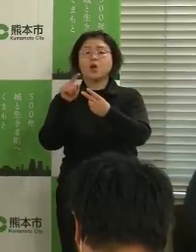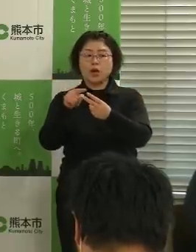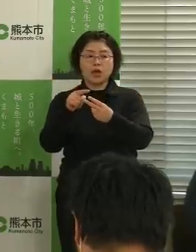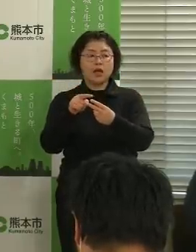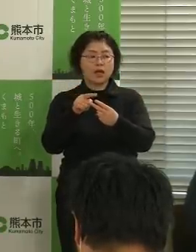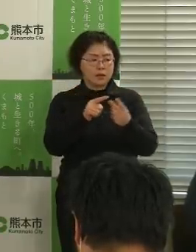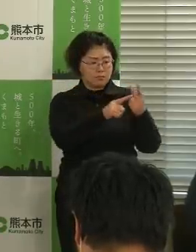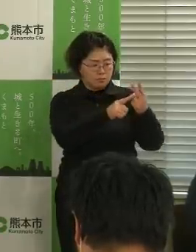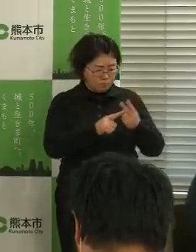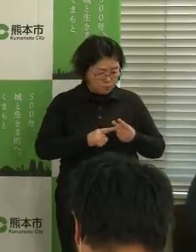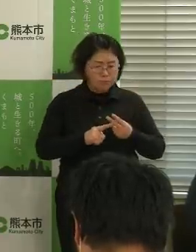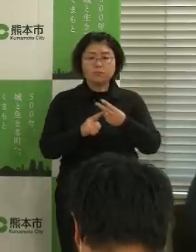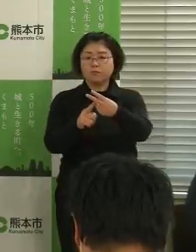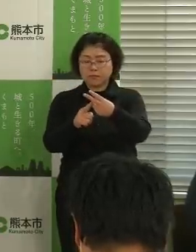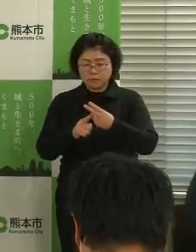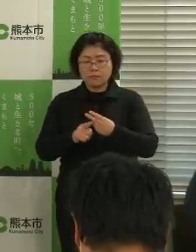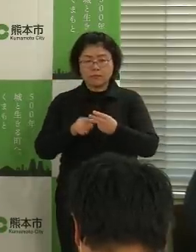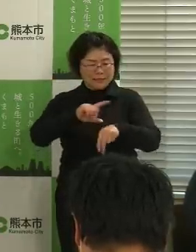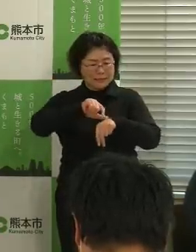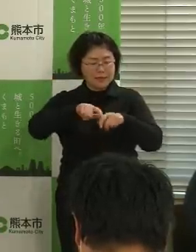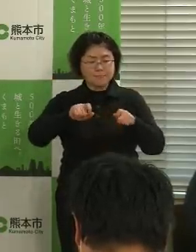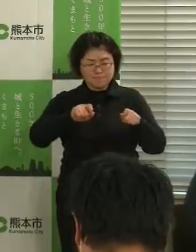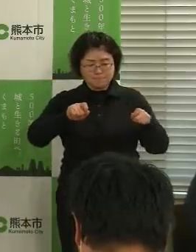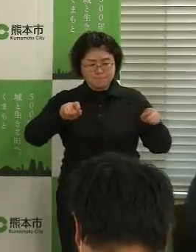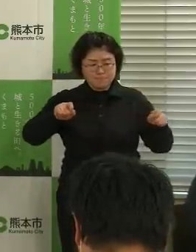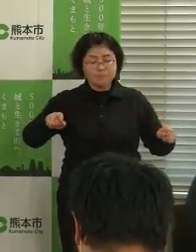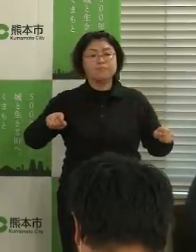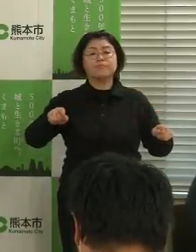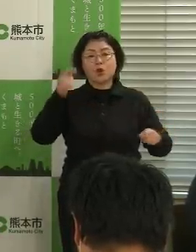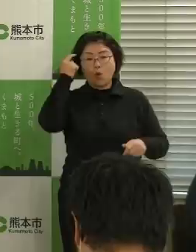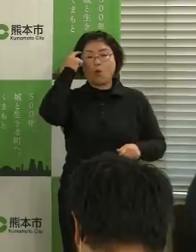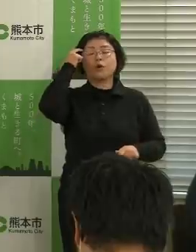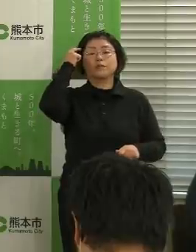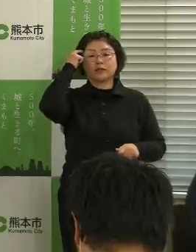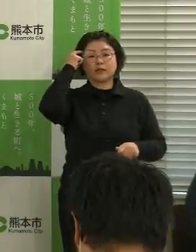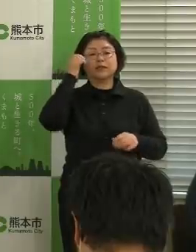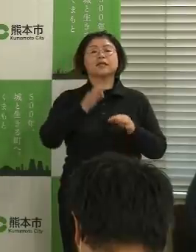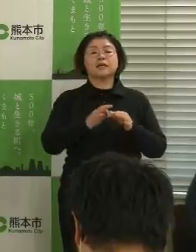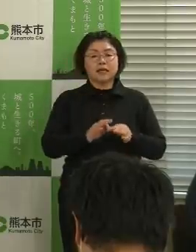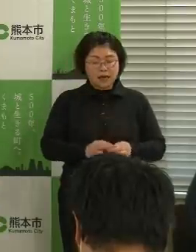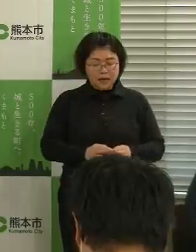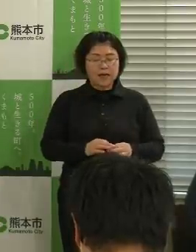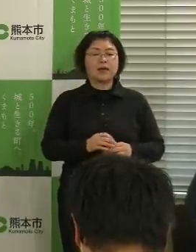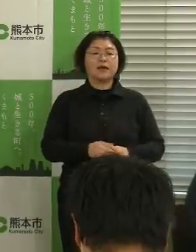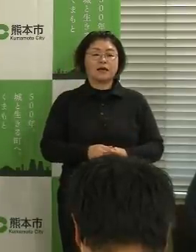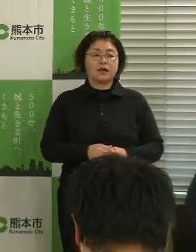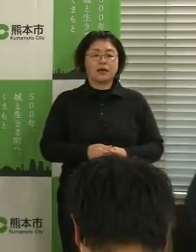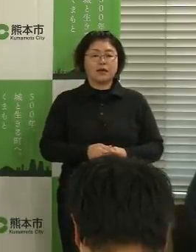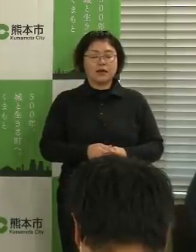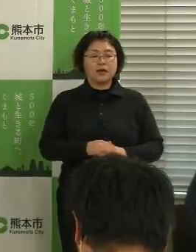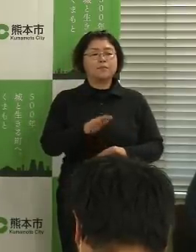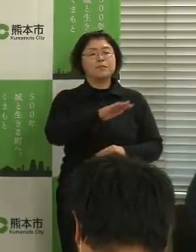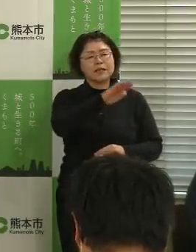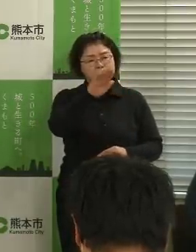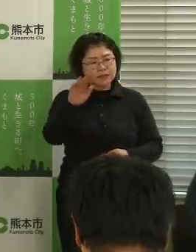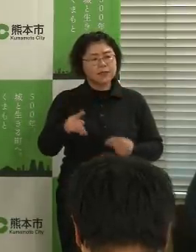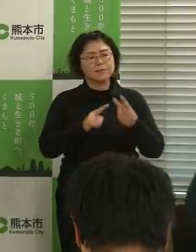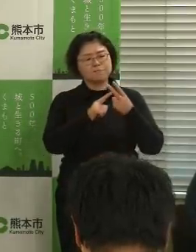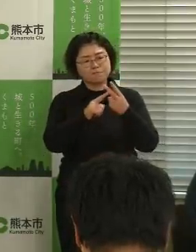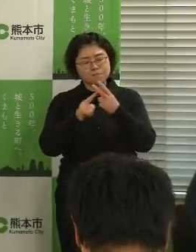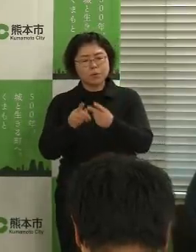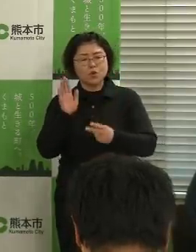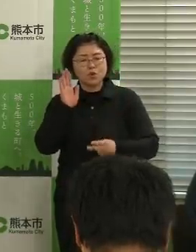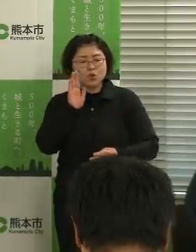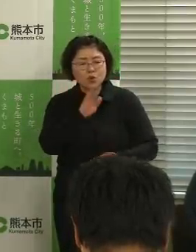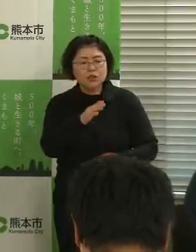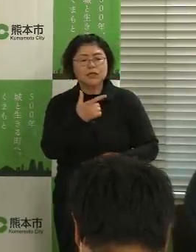あやり取りについても時間がかかるというふうに思います。ですのでできるだけ皆さんにはですね速やかにお渡ししたい